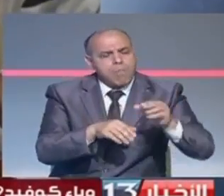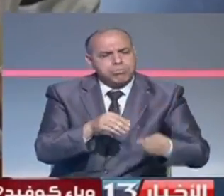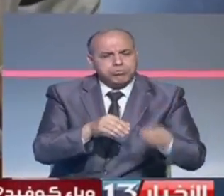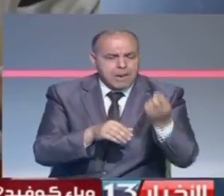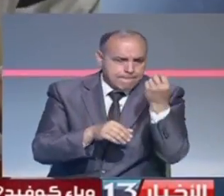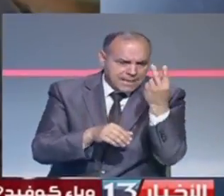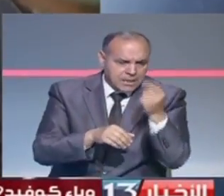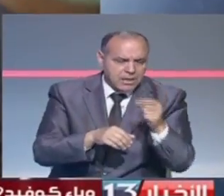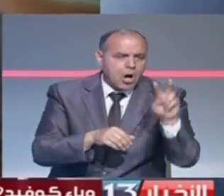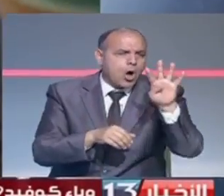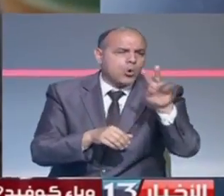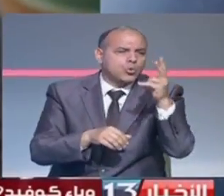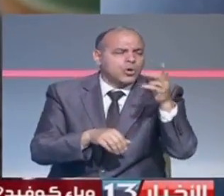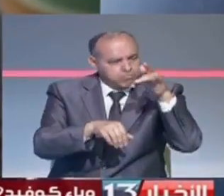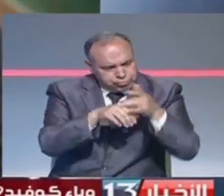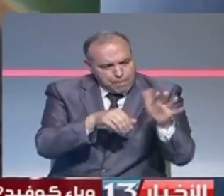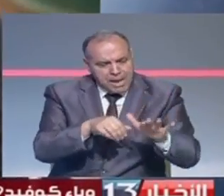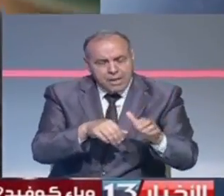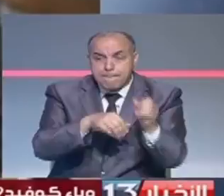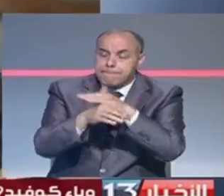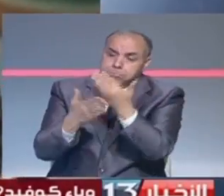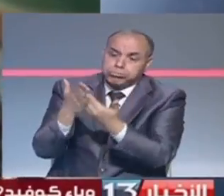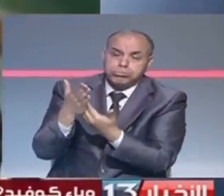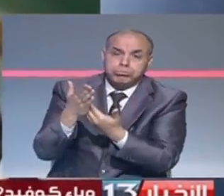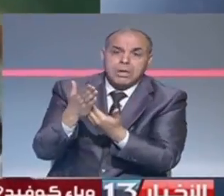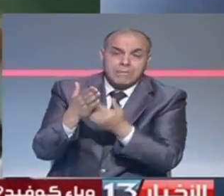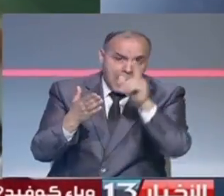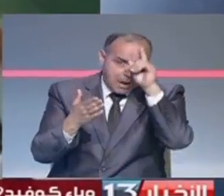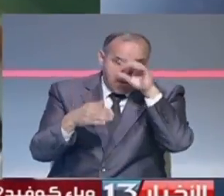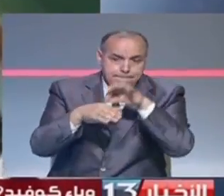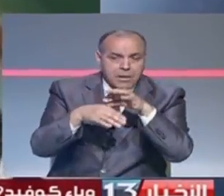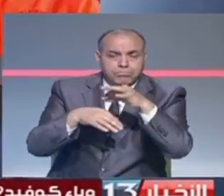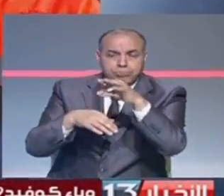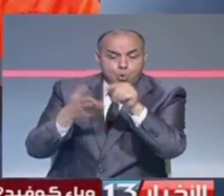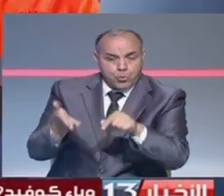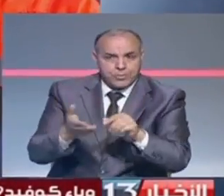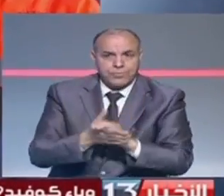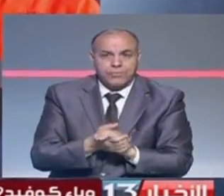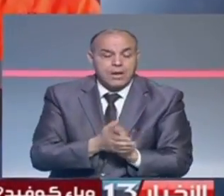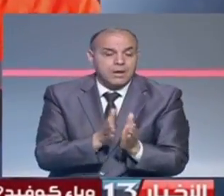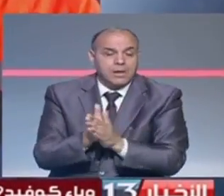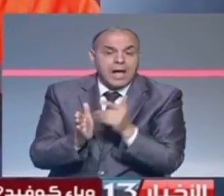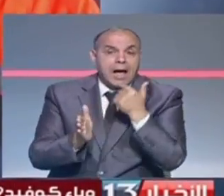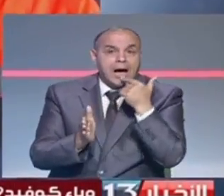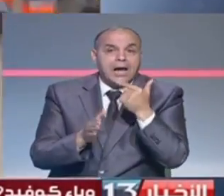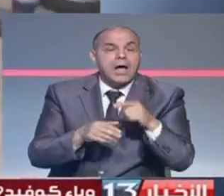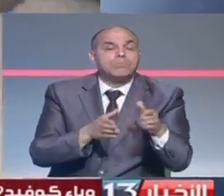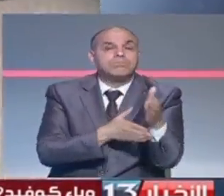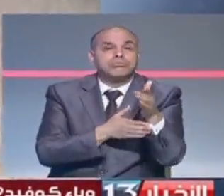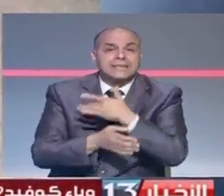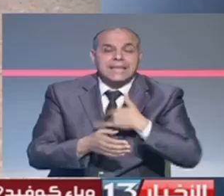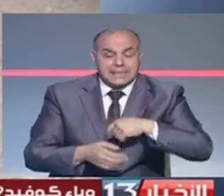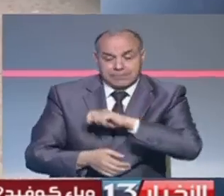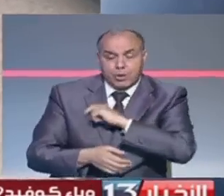مائتين وثلاثين واربعين حاله وفق بيانات معهد روبرت كوخ للامراض المعديه اليوم من جانبها ذكرت السلطات الصحيه